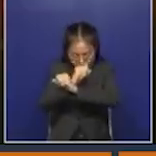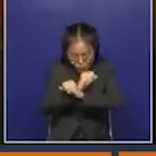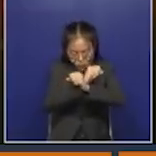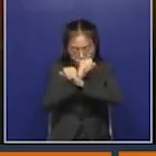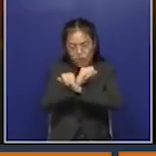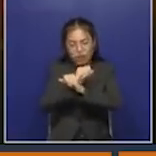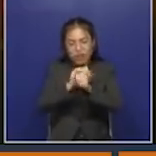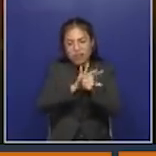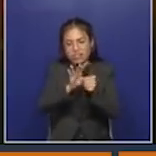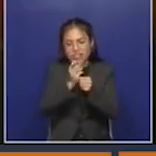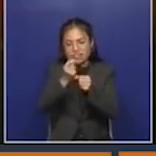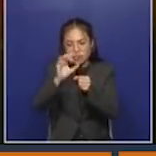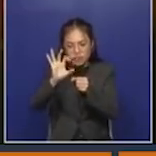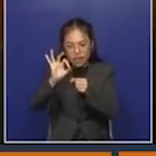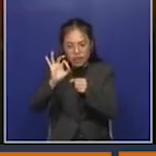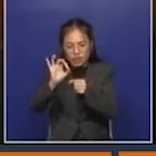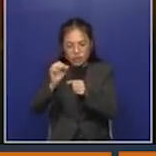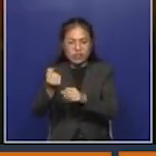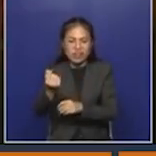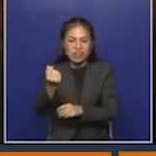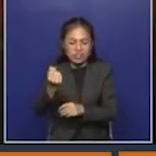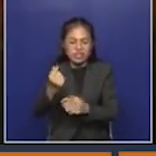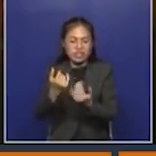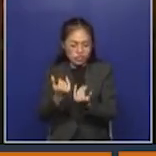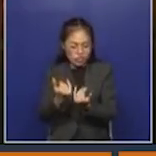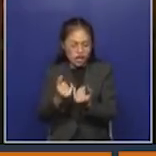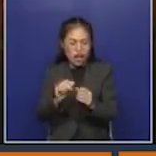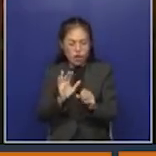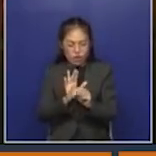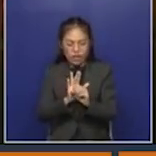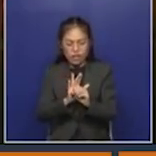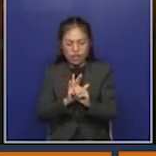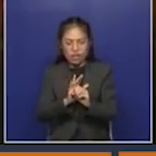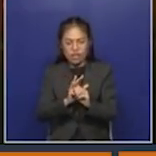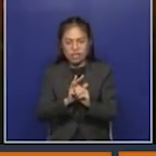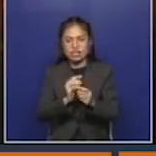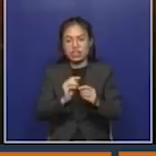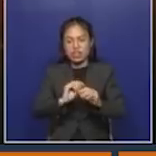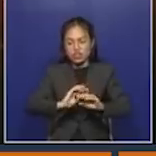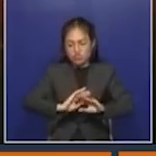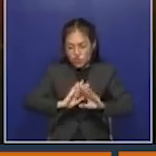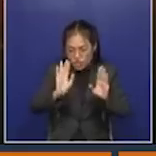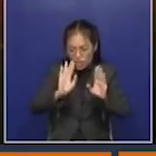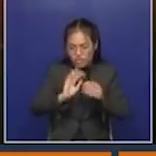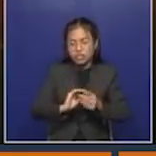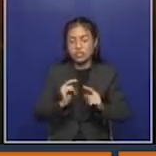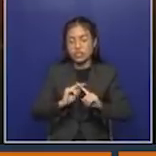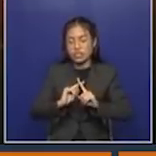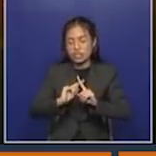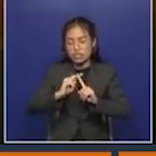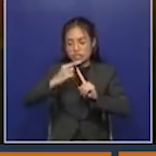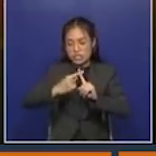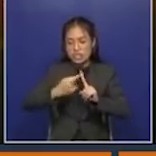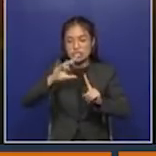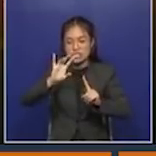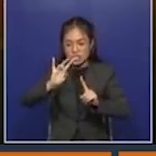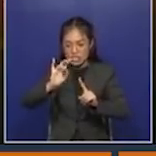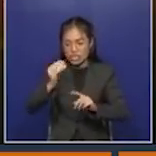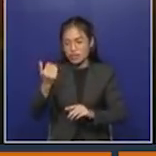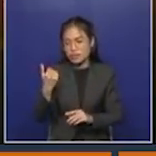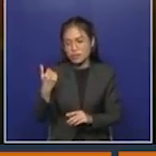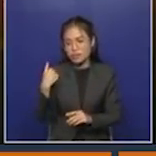ของรัฐบาลจะมีการปลดล็อกไปเรียบร้อยแล้วแต่ในเดือนกรกฎาคมเองนะคะก็ยังมี